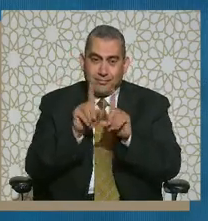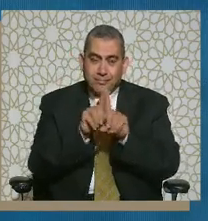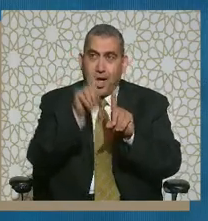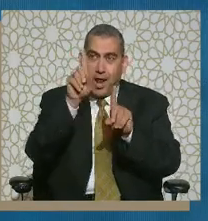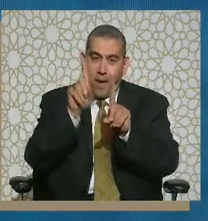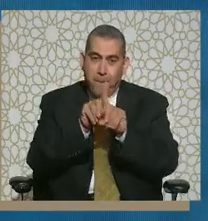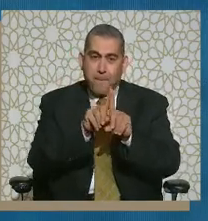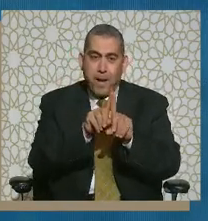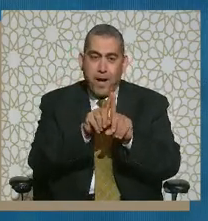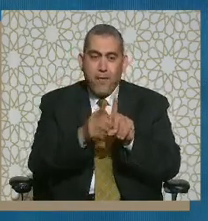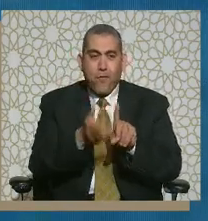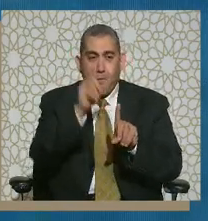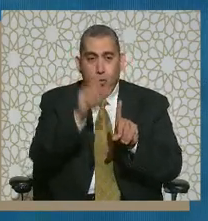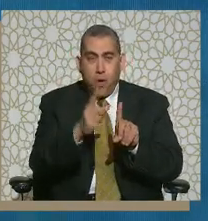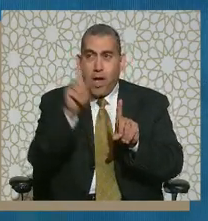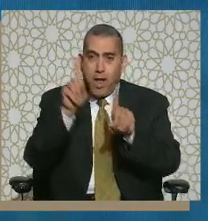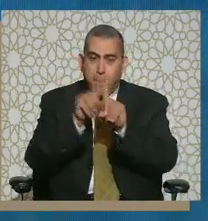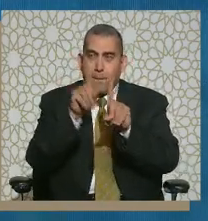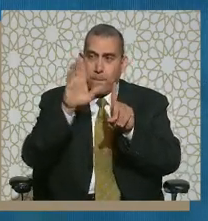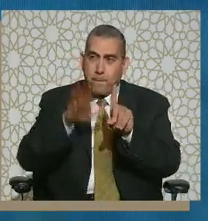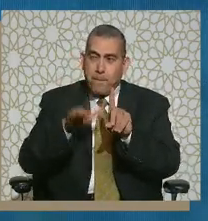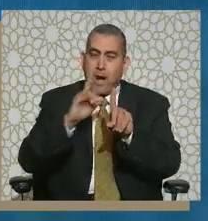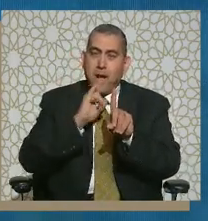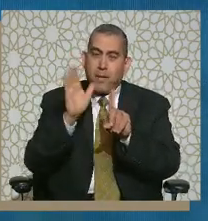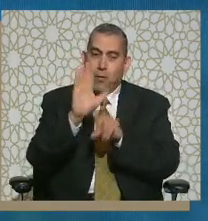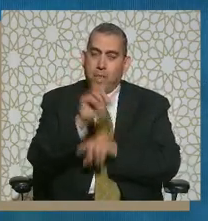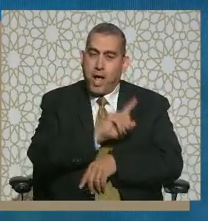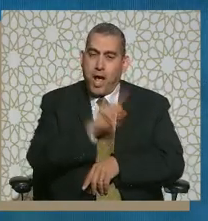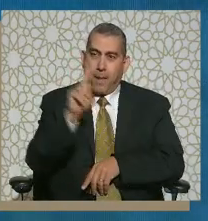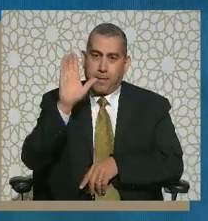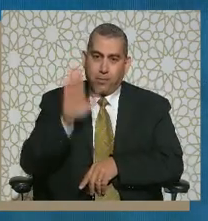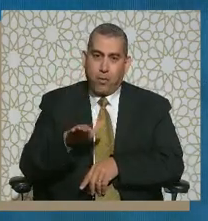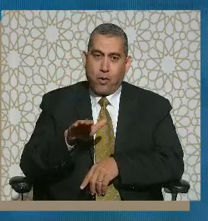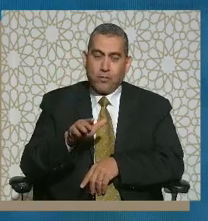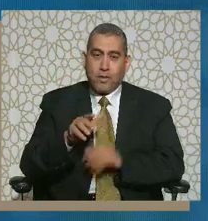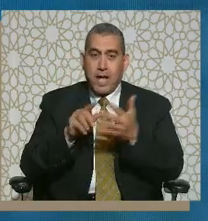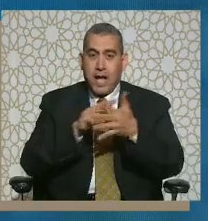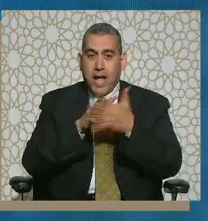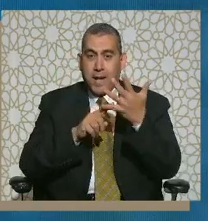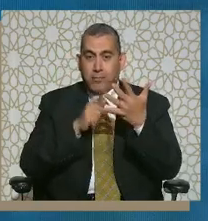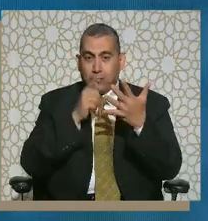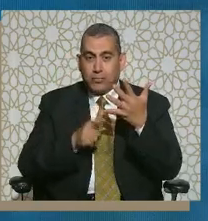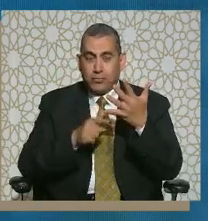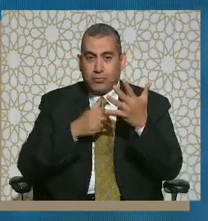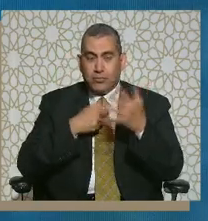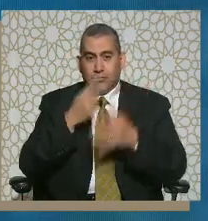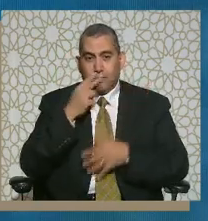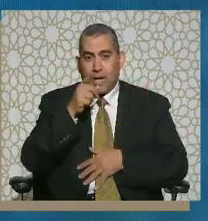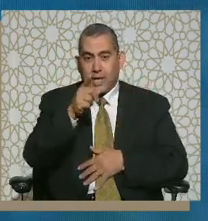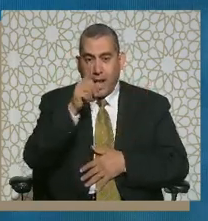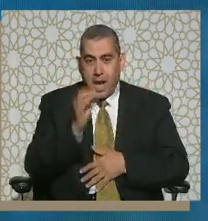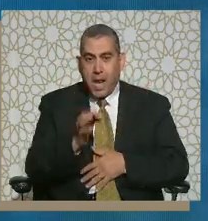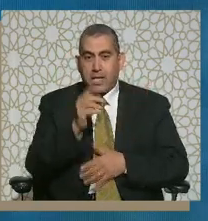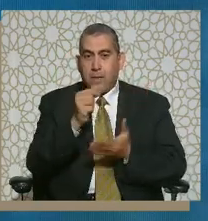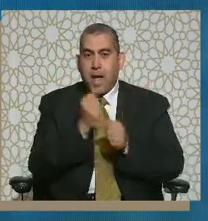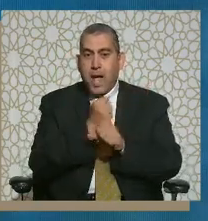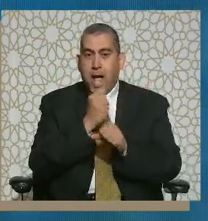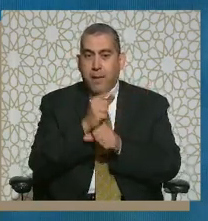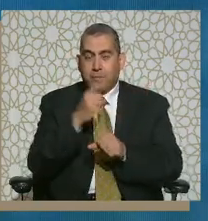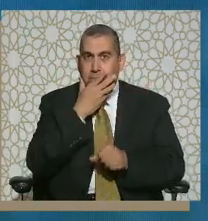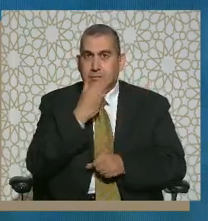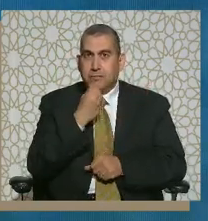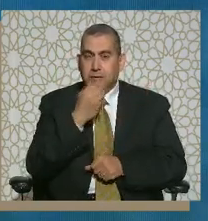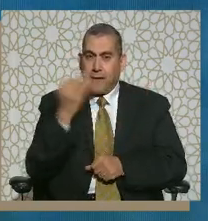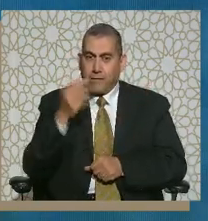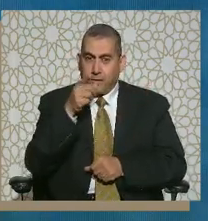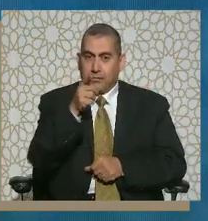معك، فالباقي معك ما ودعك. خامس حاجة أنا شايف أنت لازم تعملها وهتبقى جميلة جدا لو